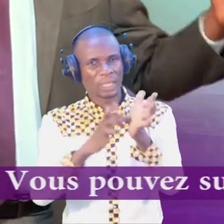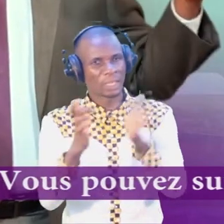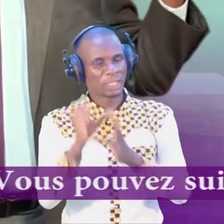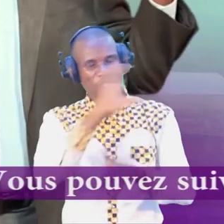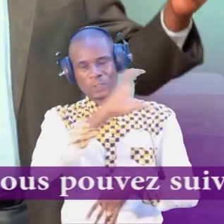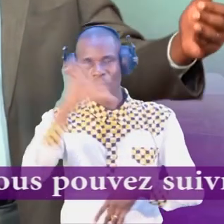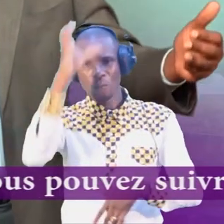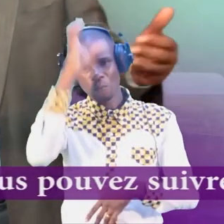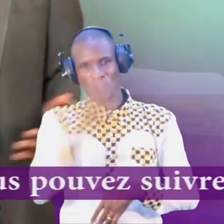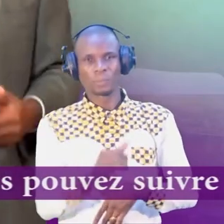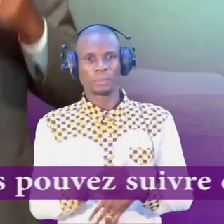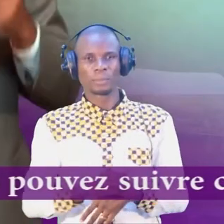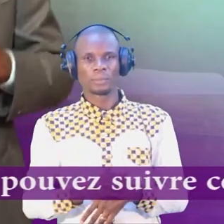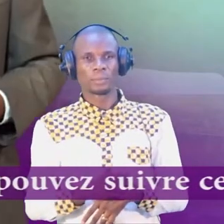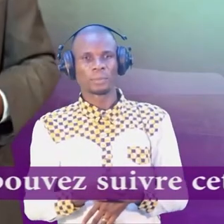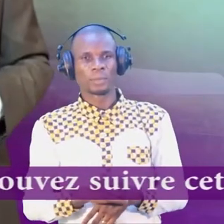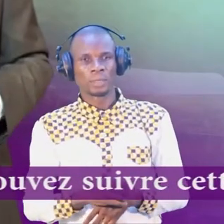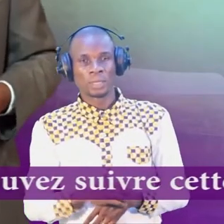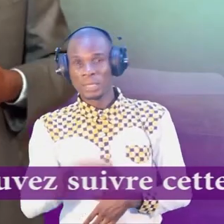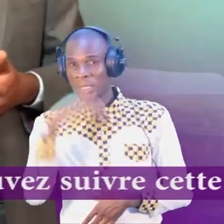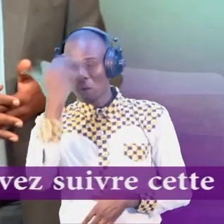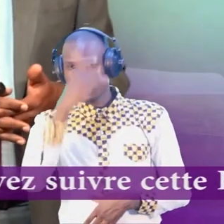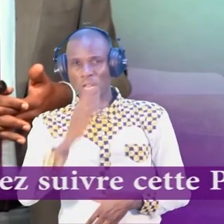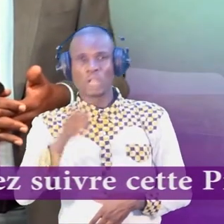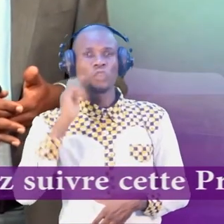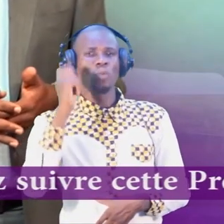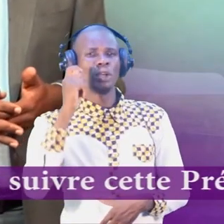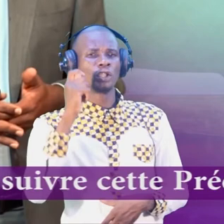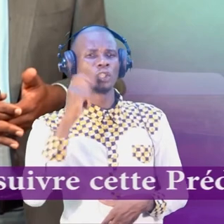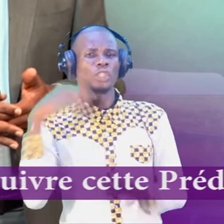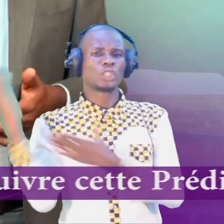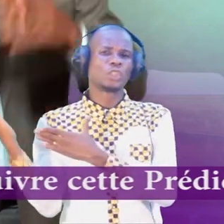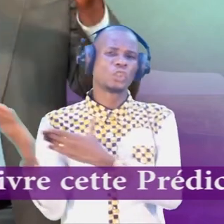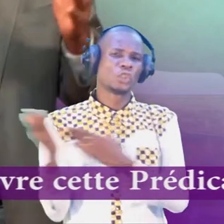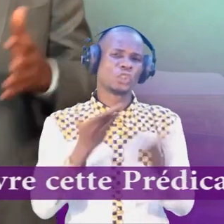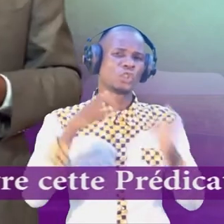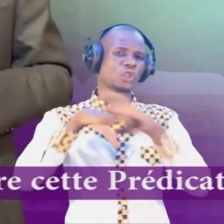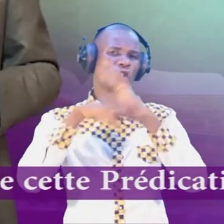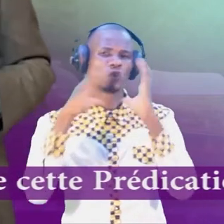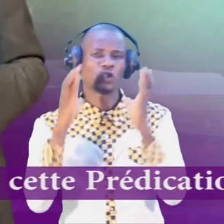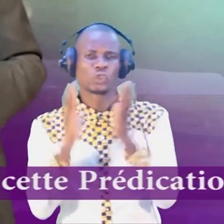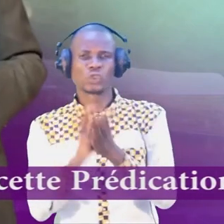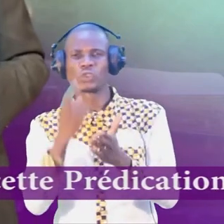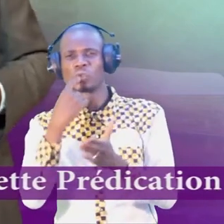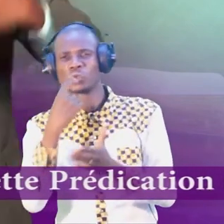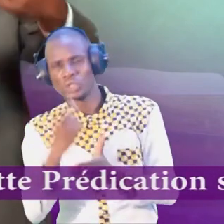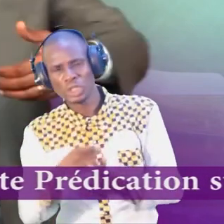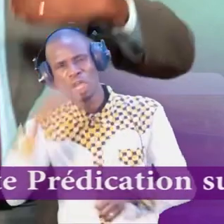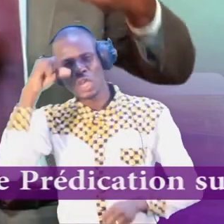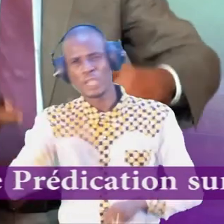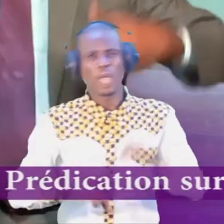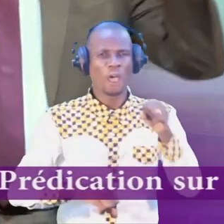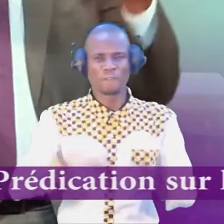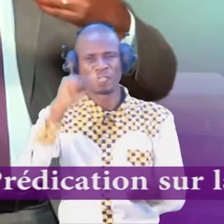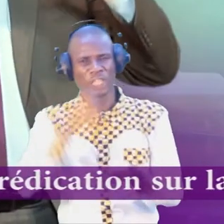Kwa ajili ya uongo ndio maana Yesu alisulubishwa msalabani. Et sous le titre na de faux témoignage,